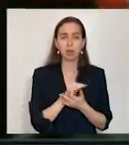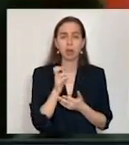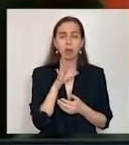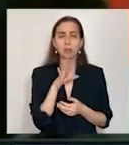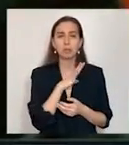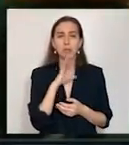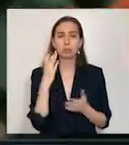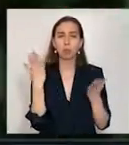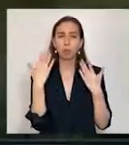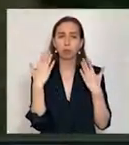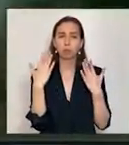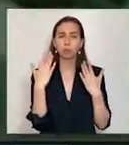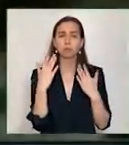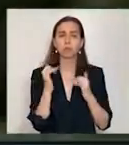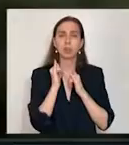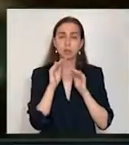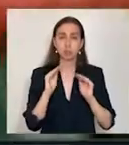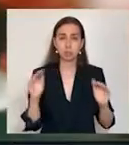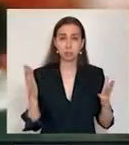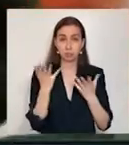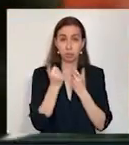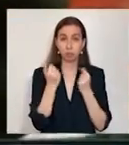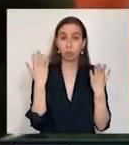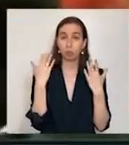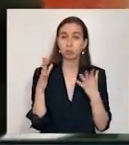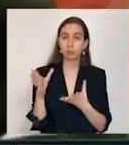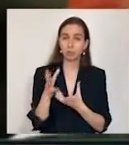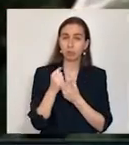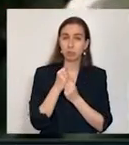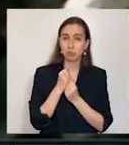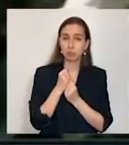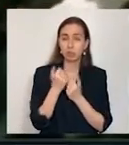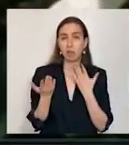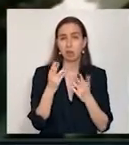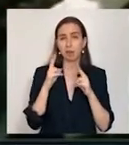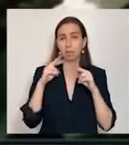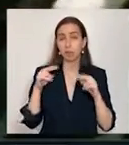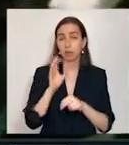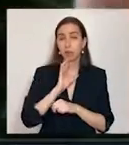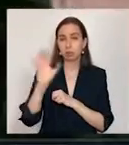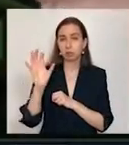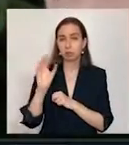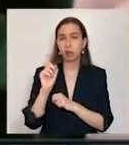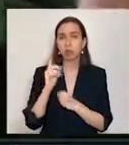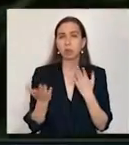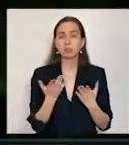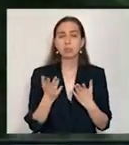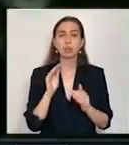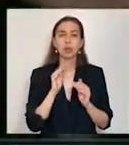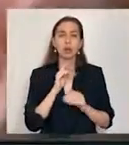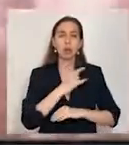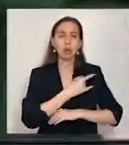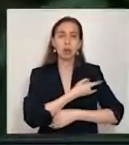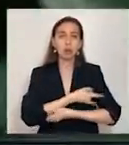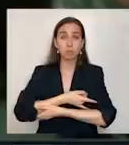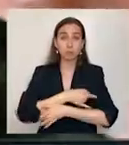примеру, с отдыхом детей? Отправить в лагерь, на дачу, взять в отпуск с собой? А если ребенок по тем или иным причинам вынужден остаться